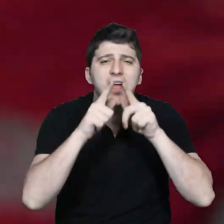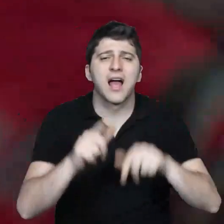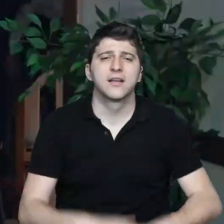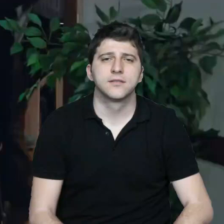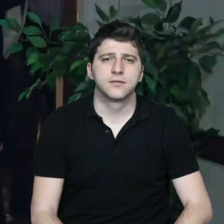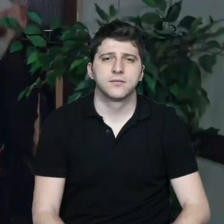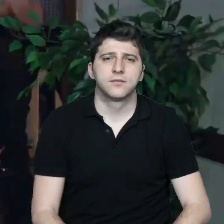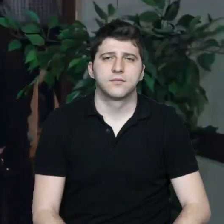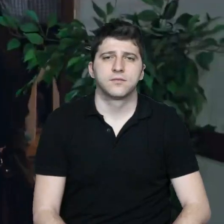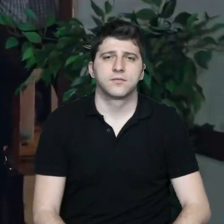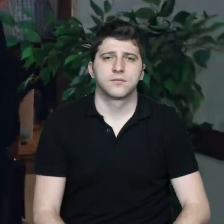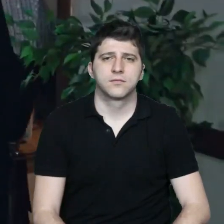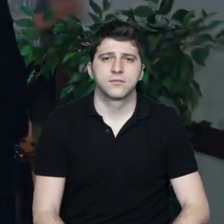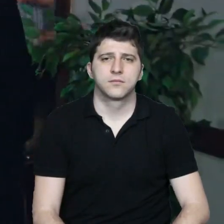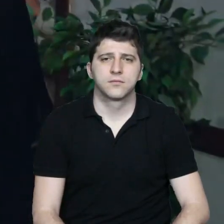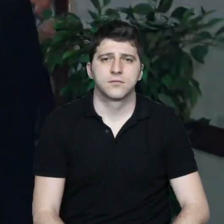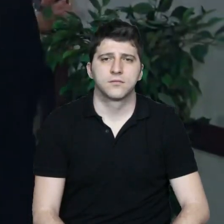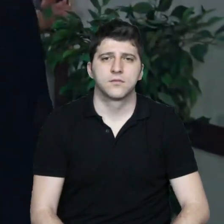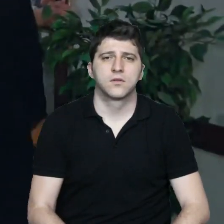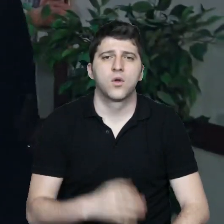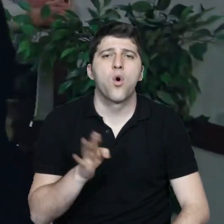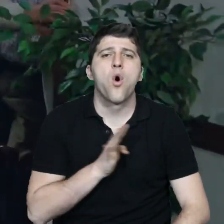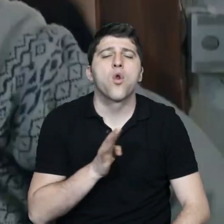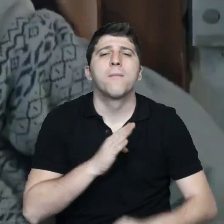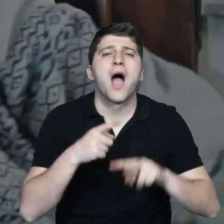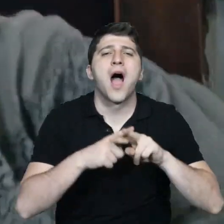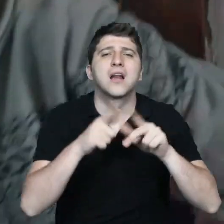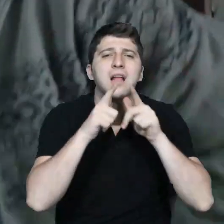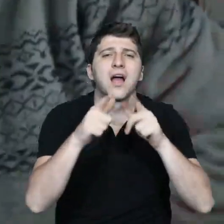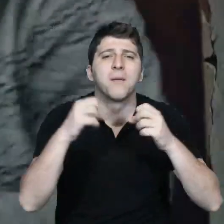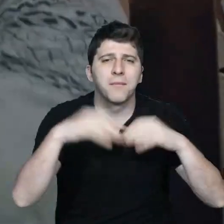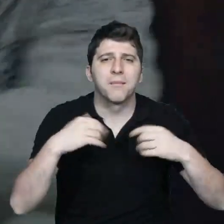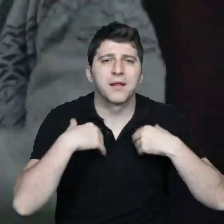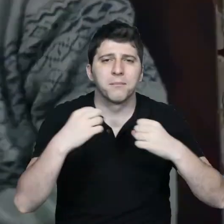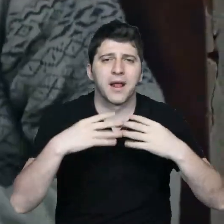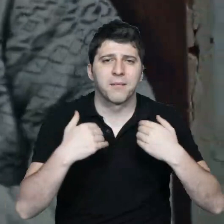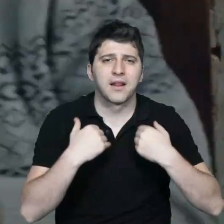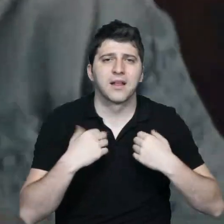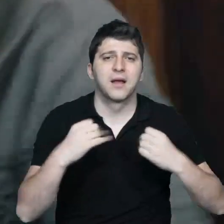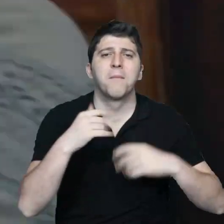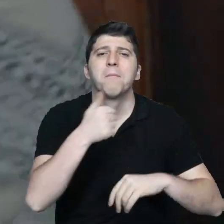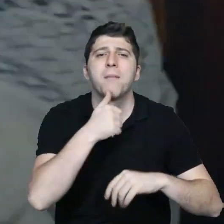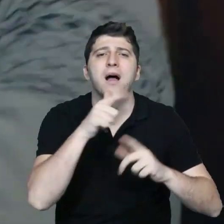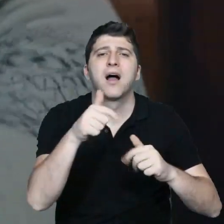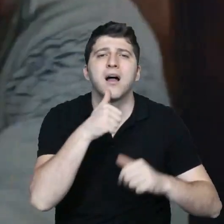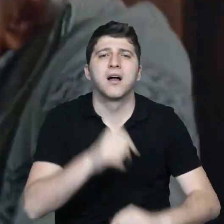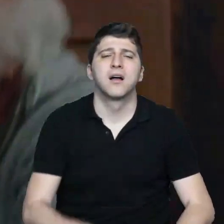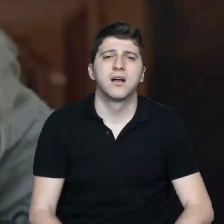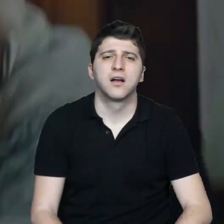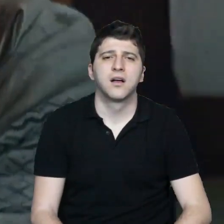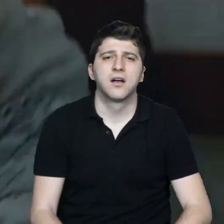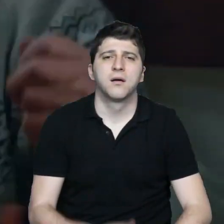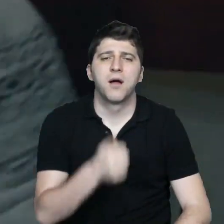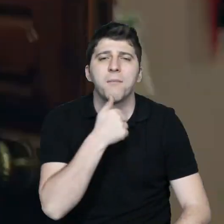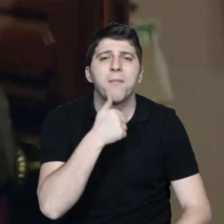Arda! Jandarmanın kucağında. Oğlum! Arda! Bırakın beni! Bırakın! Baba! Baba! Hayır